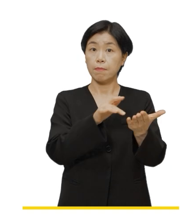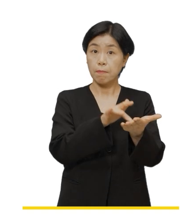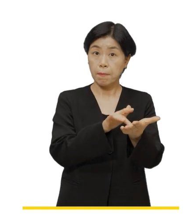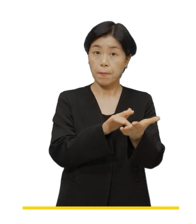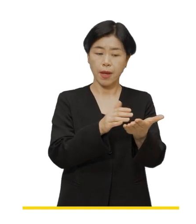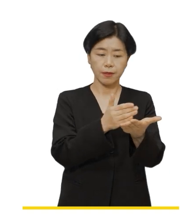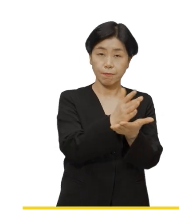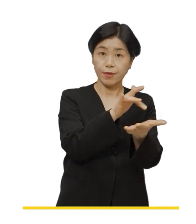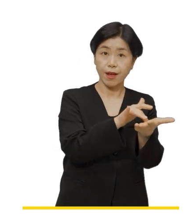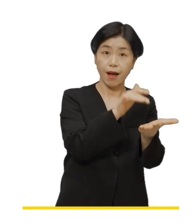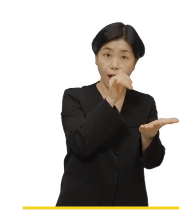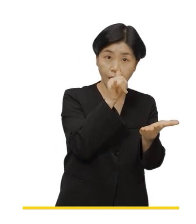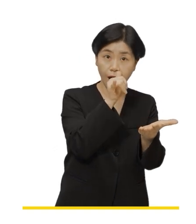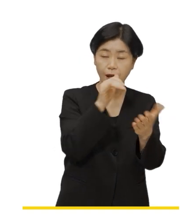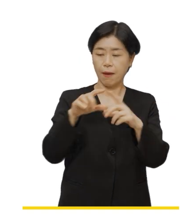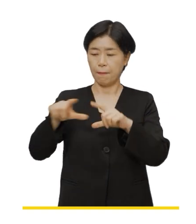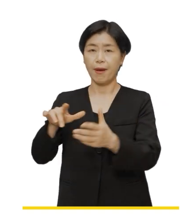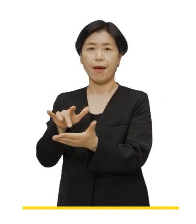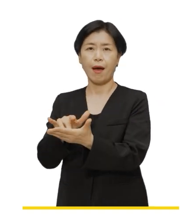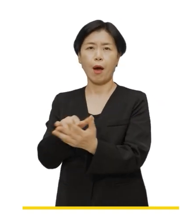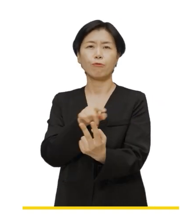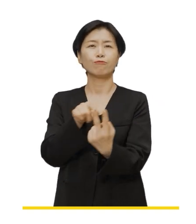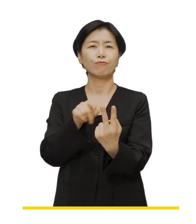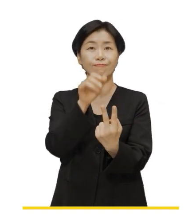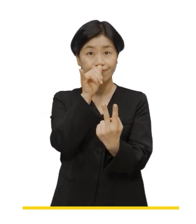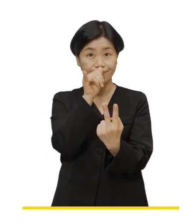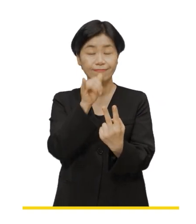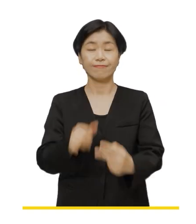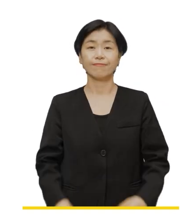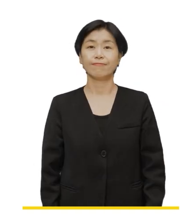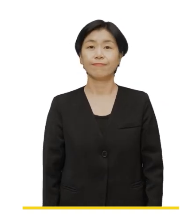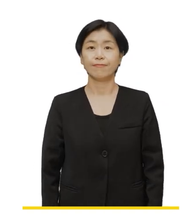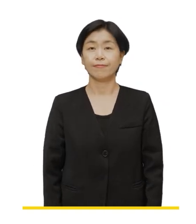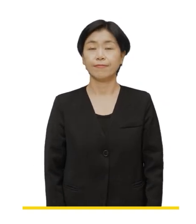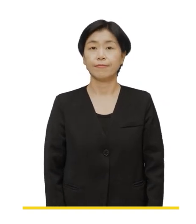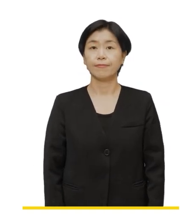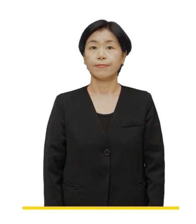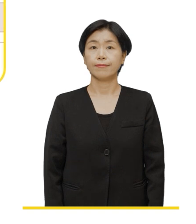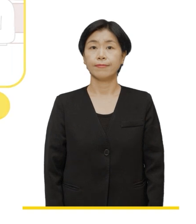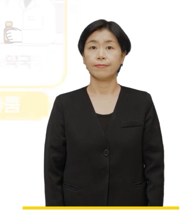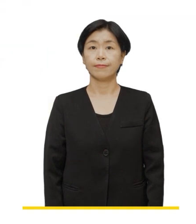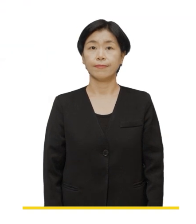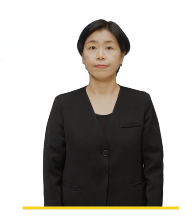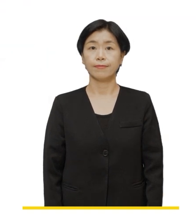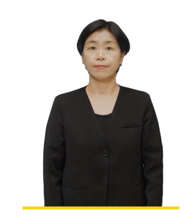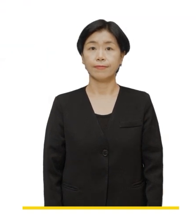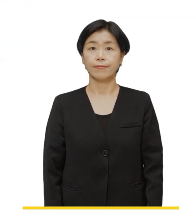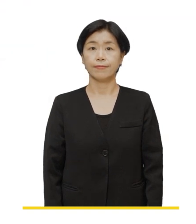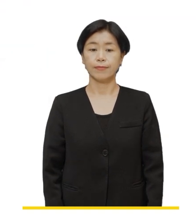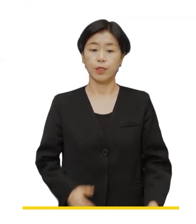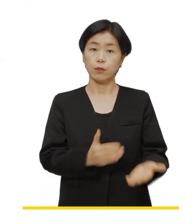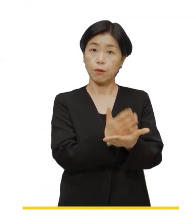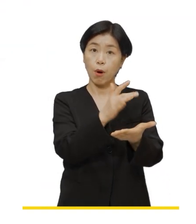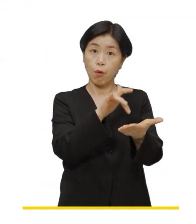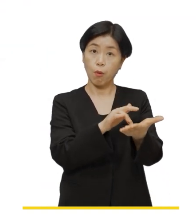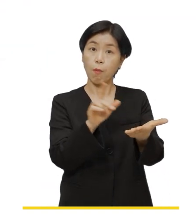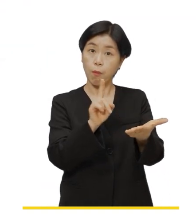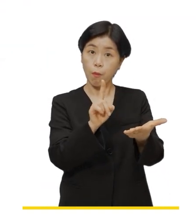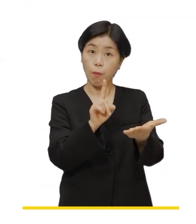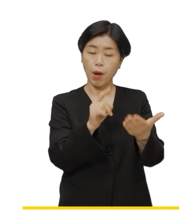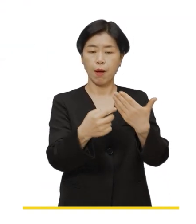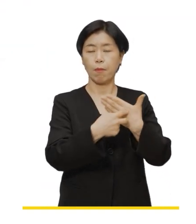의약품은 전문 의약품, 일반 의약품으로 총 2가지 종류가 있어요. 전문